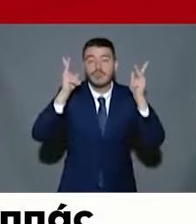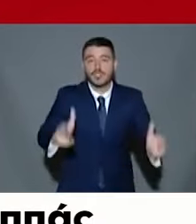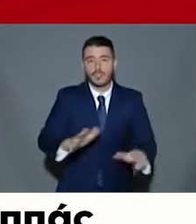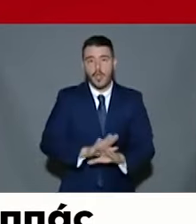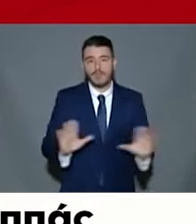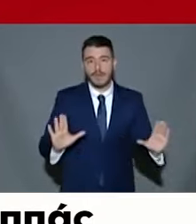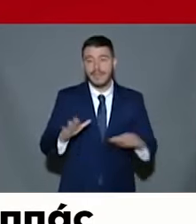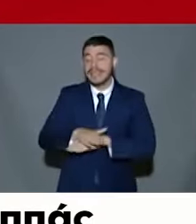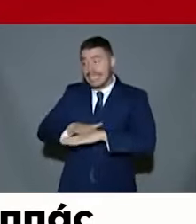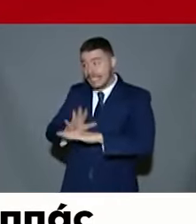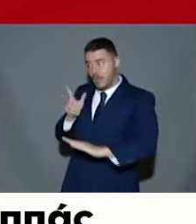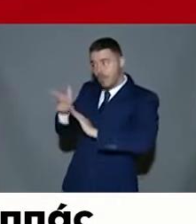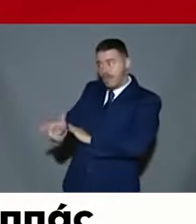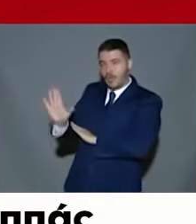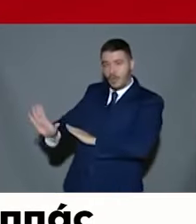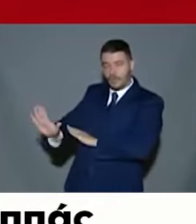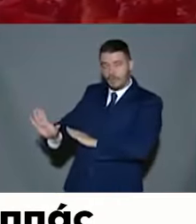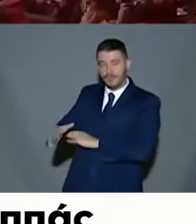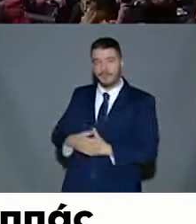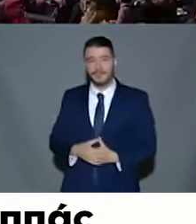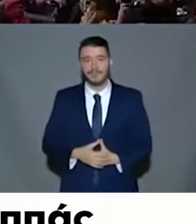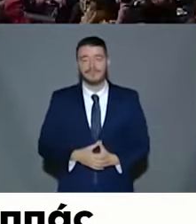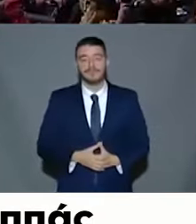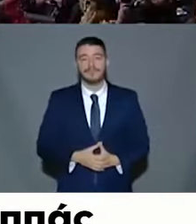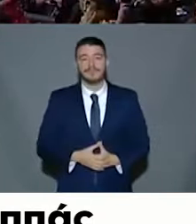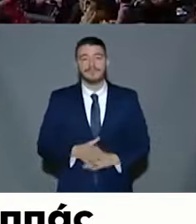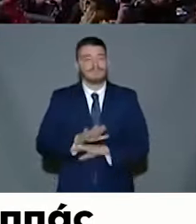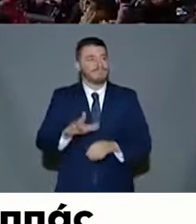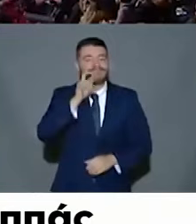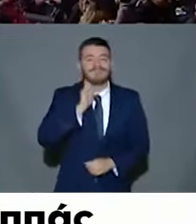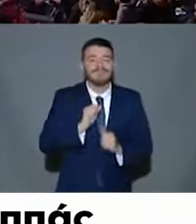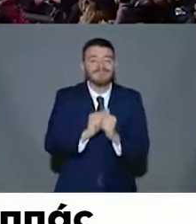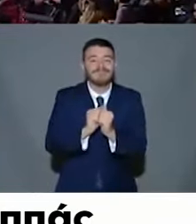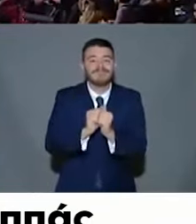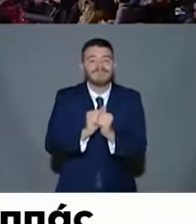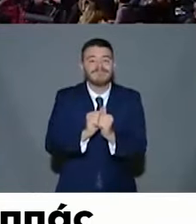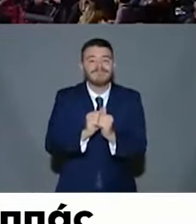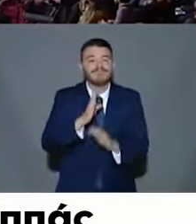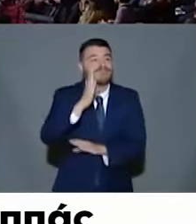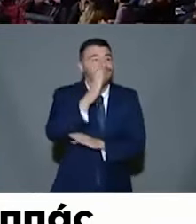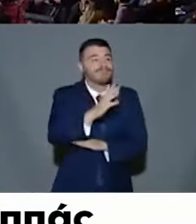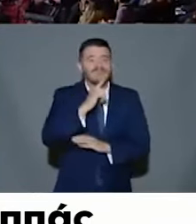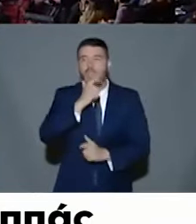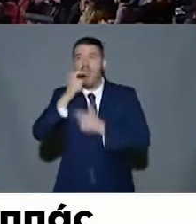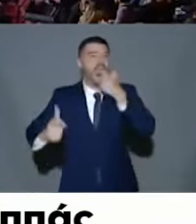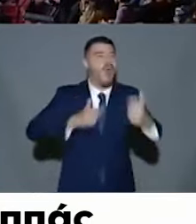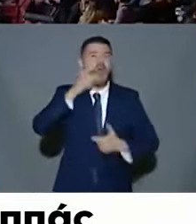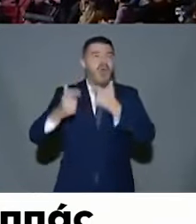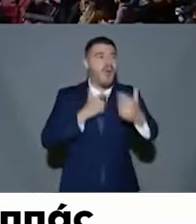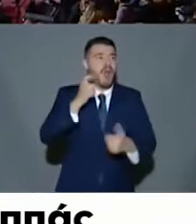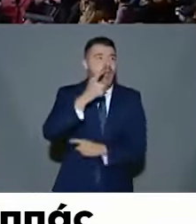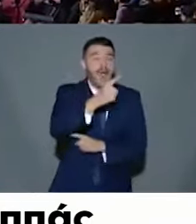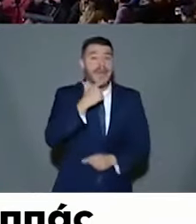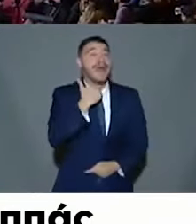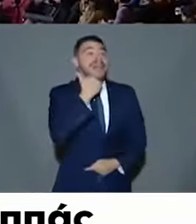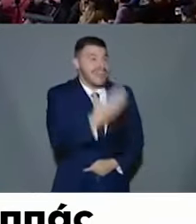εκτίμηση. Όντως, ο κ. Τσίπρας. Δύο, έχει κάνει μέχρι τώρα, τρίτη ήταν η χθεσινή δημόσια παρέμβασή του. Οι δύο προηγούμενες ήταν στο